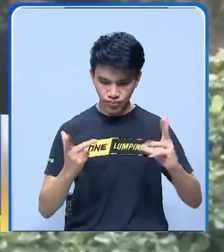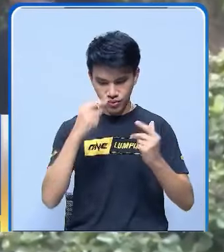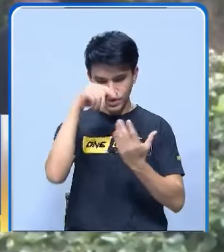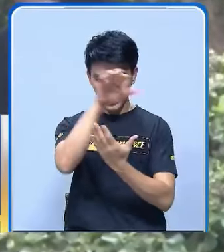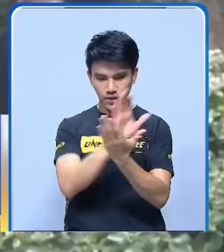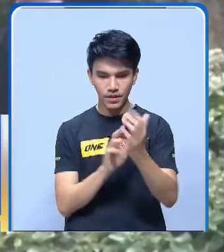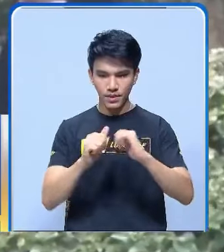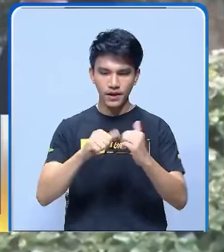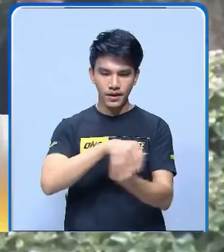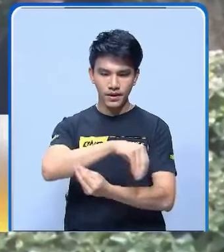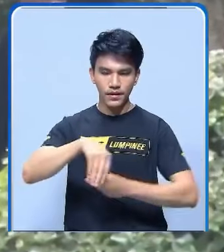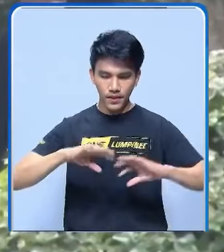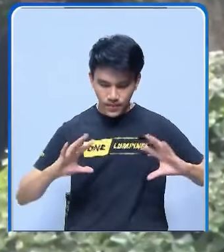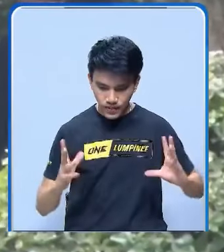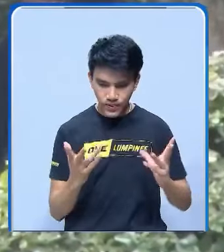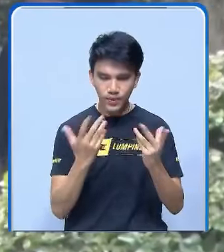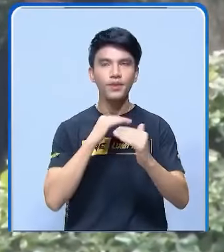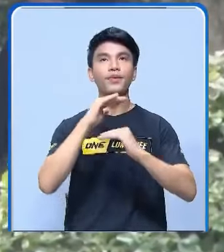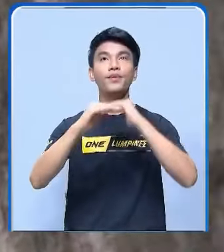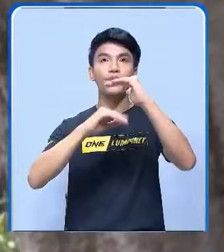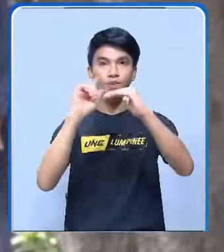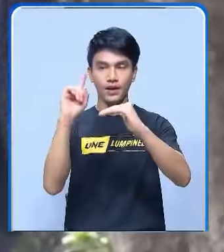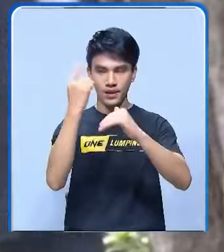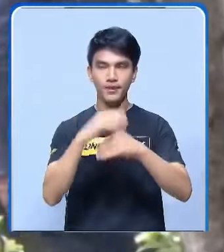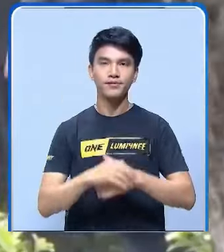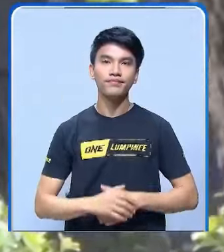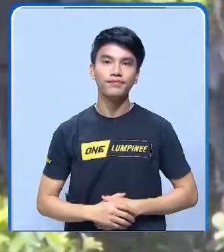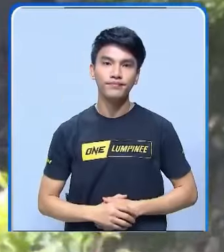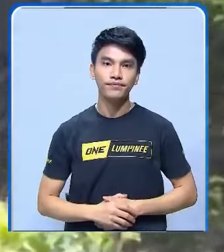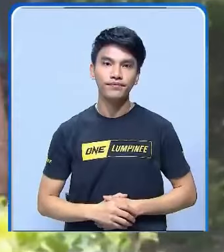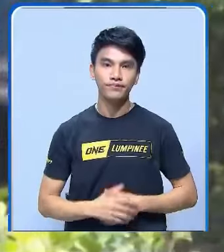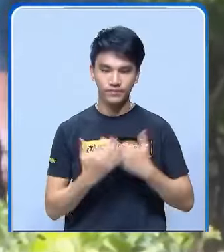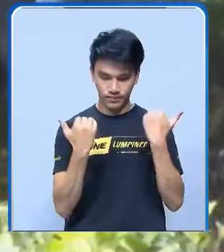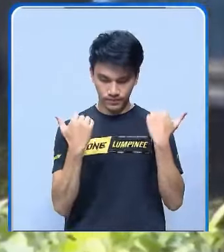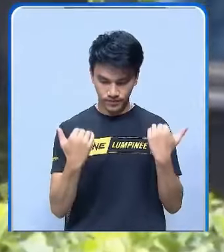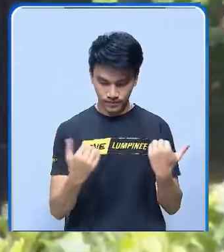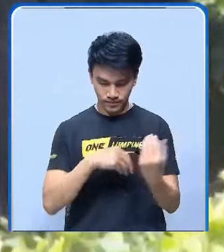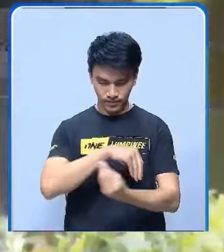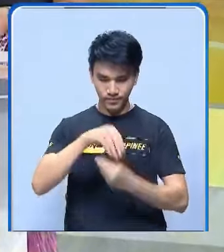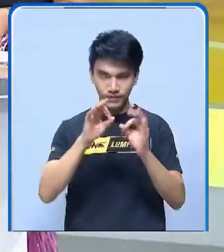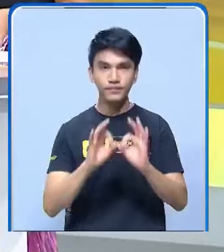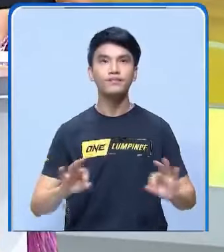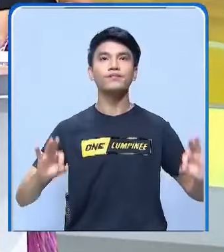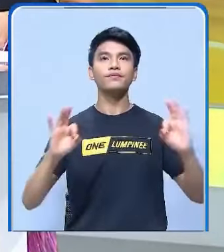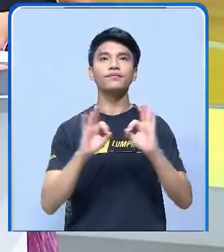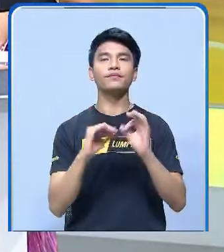ญหาเศรษฐกิจและกลับมารุ่งเรืองอีกครั้งหนึ่งนะคะ ครับเรื่องของปากท้องเรื่องเศรษฐกิจเป็นเรื่องสำคัญจริ